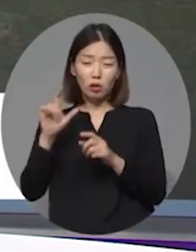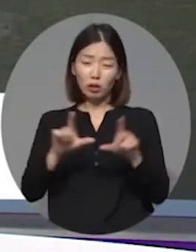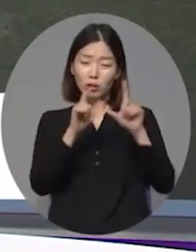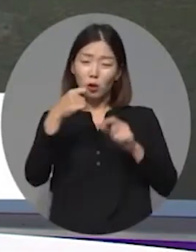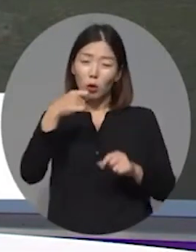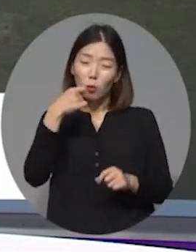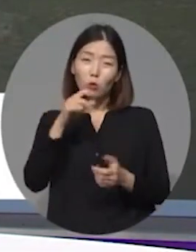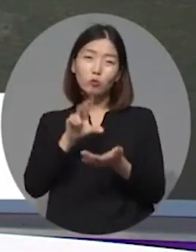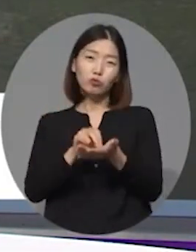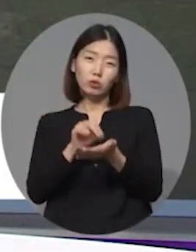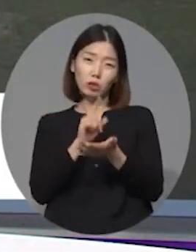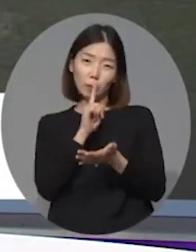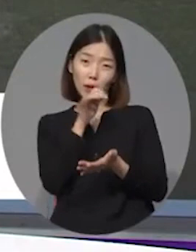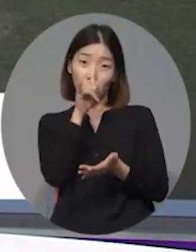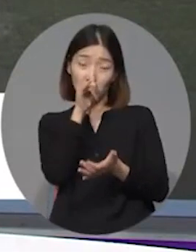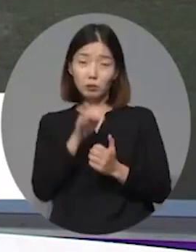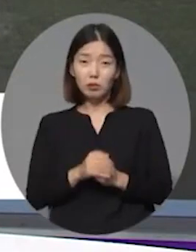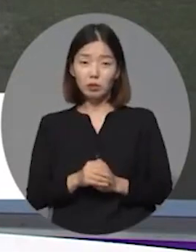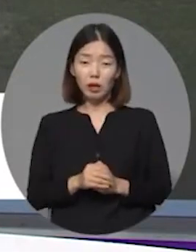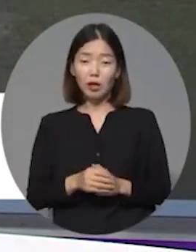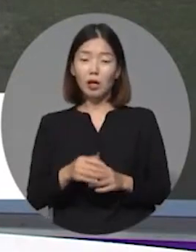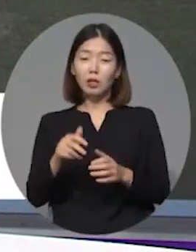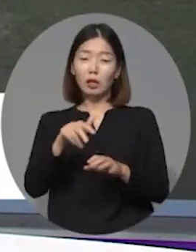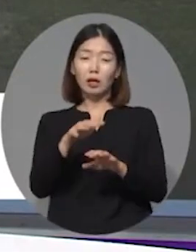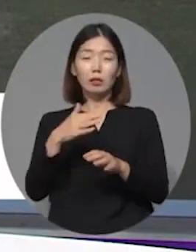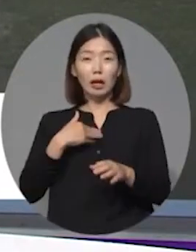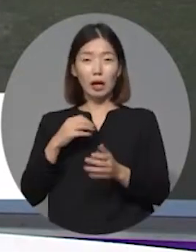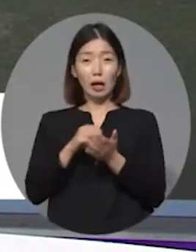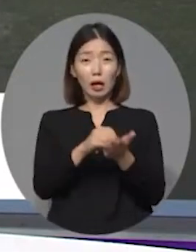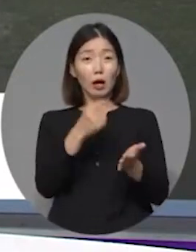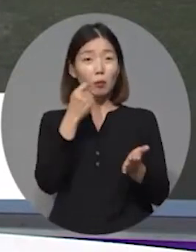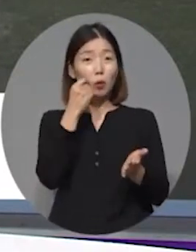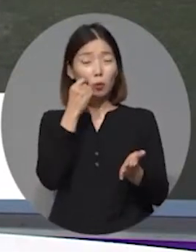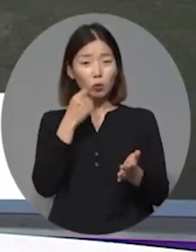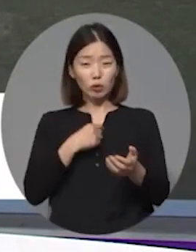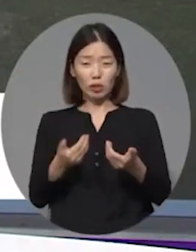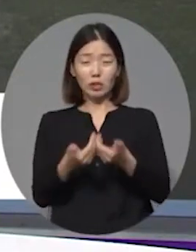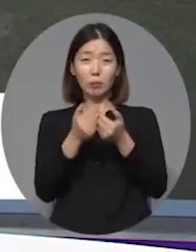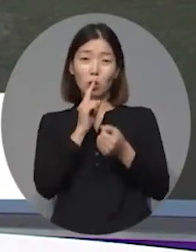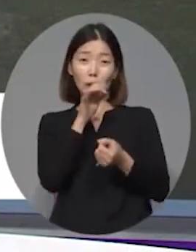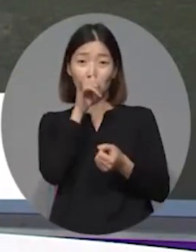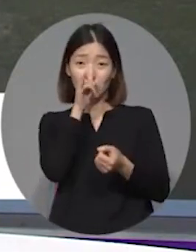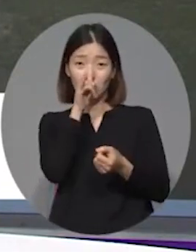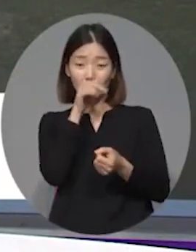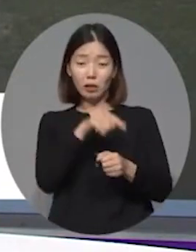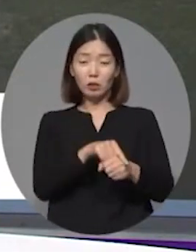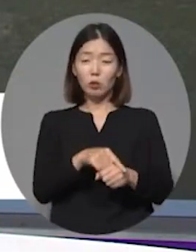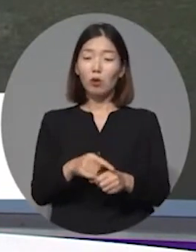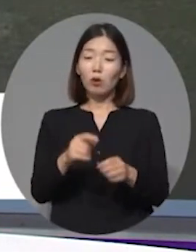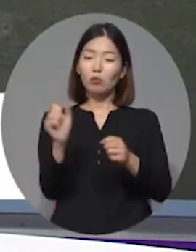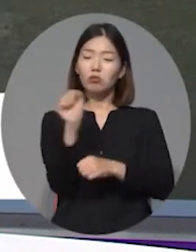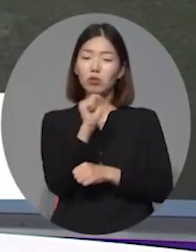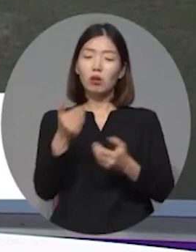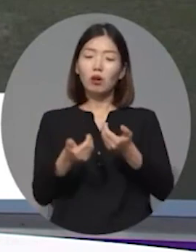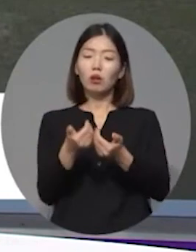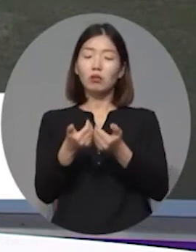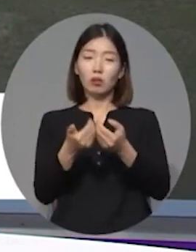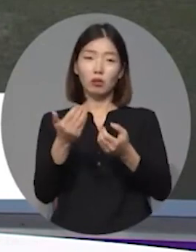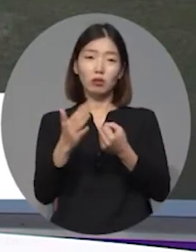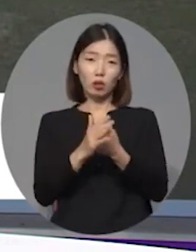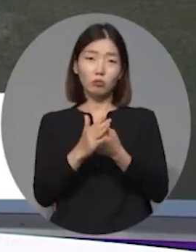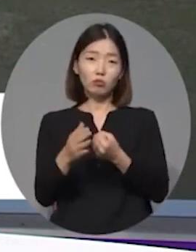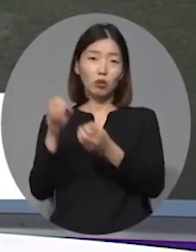곤란을 호소하고 있습니다 기사들은 b 조합원에 대한 차별이라는 입장인데 해당 노조 집회 지금 기사 들간의 갈등으로 인한